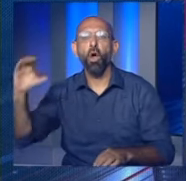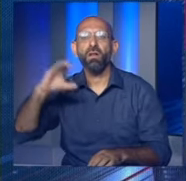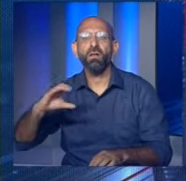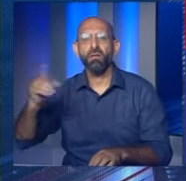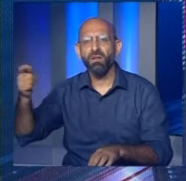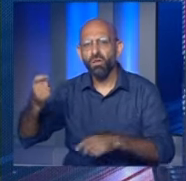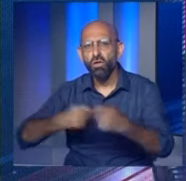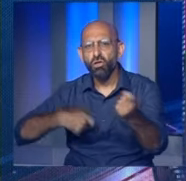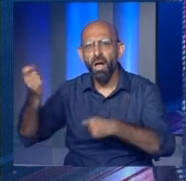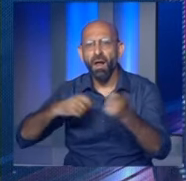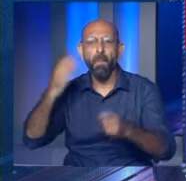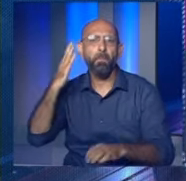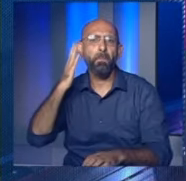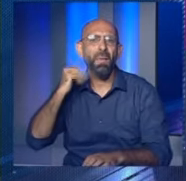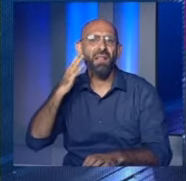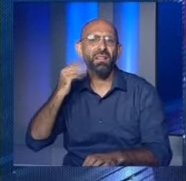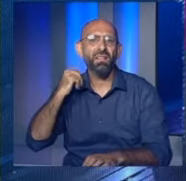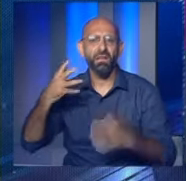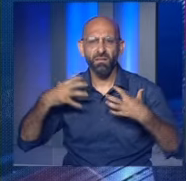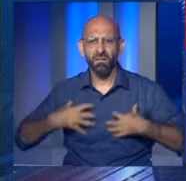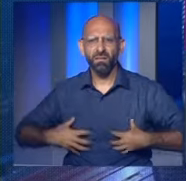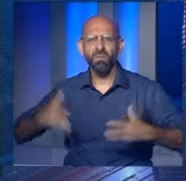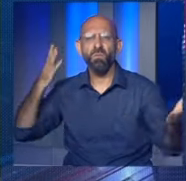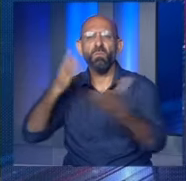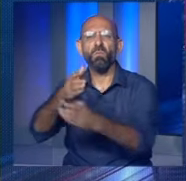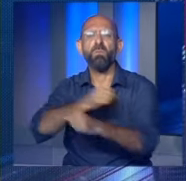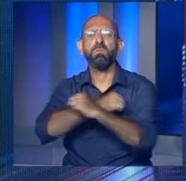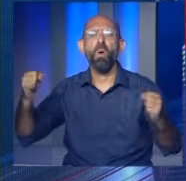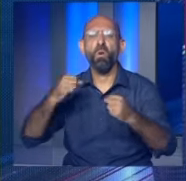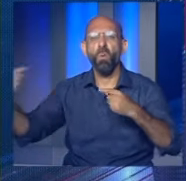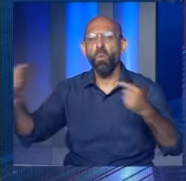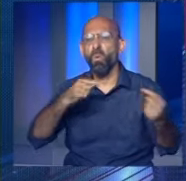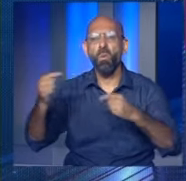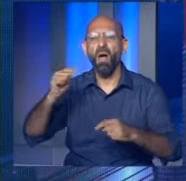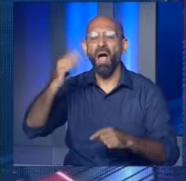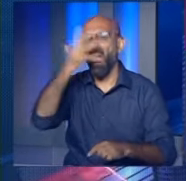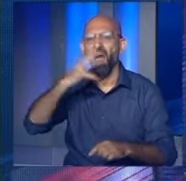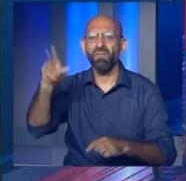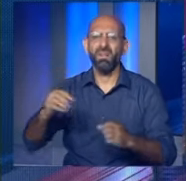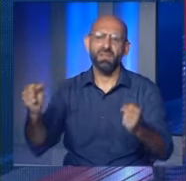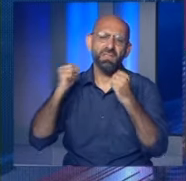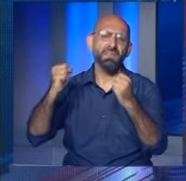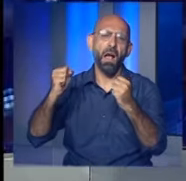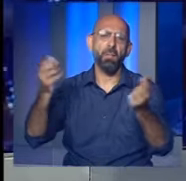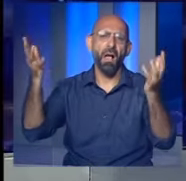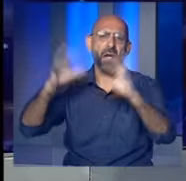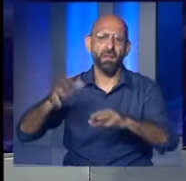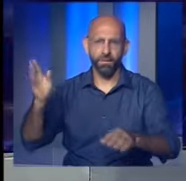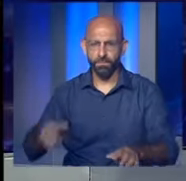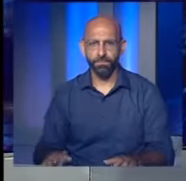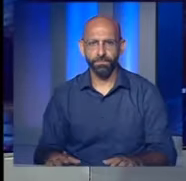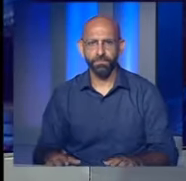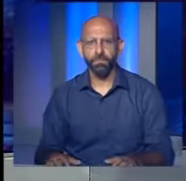للكاميرون معروفه باستخدامها نساء انتحاريات في كفاحها المسلح لاقامه دوله خلافه في شمال شرق